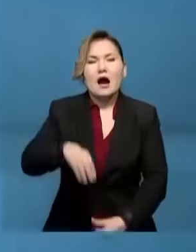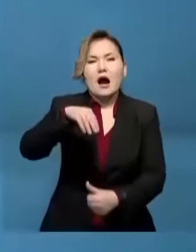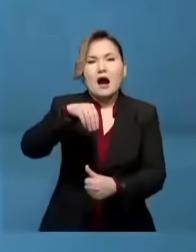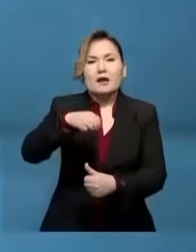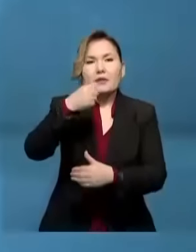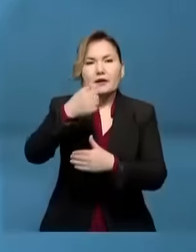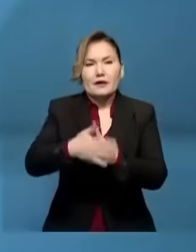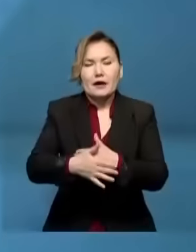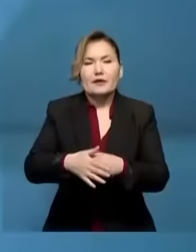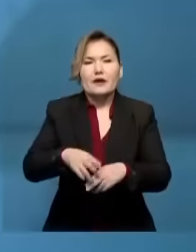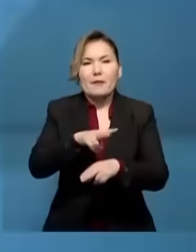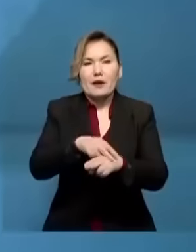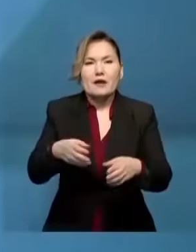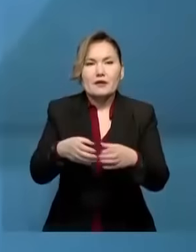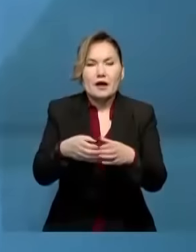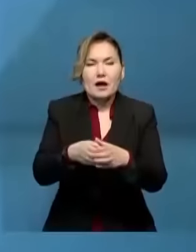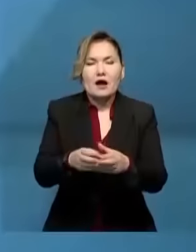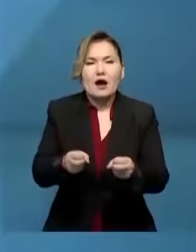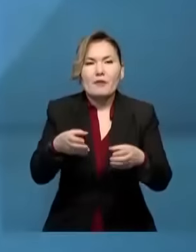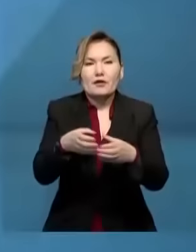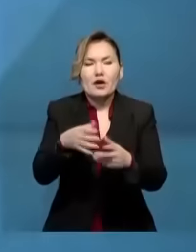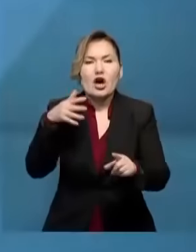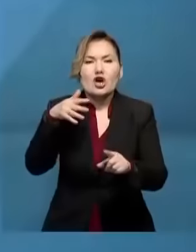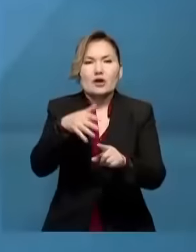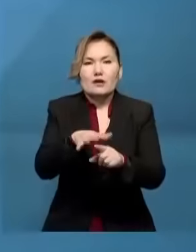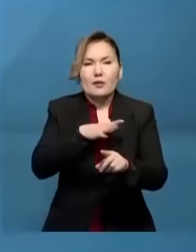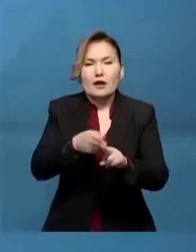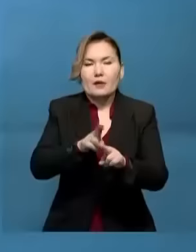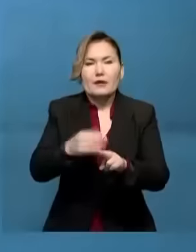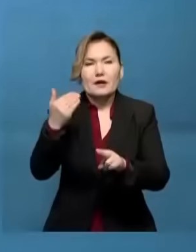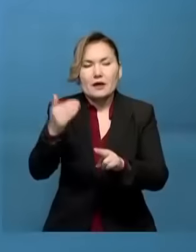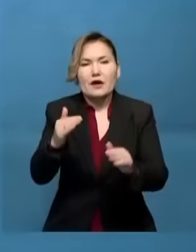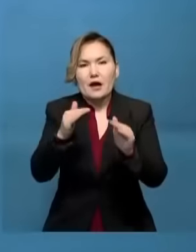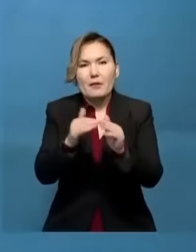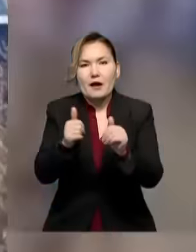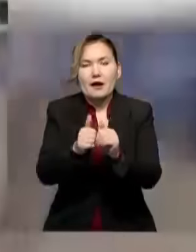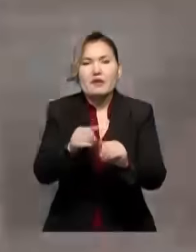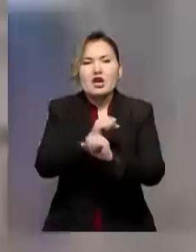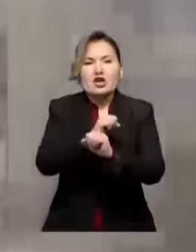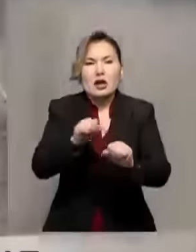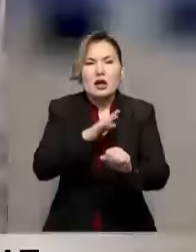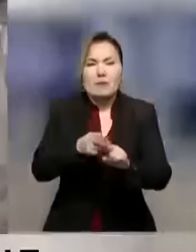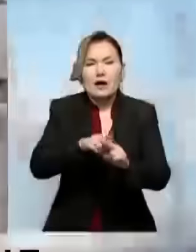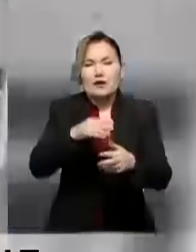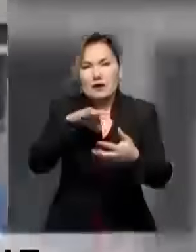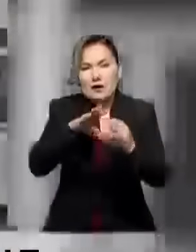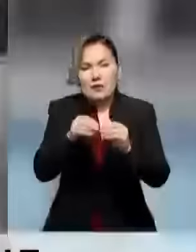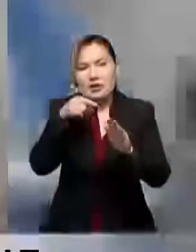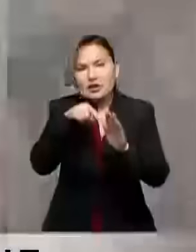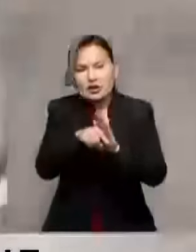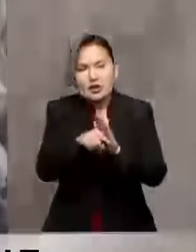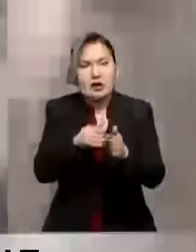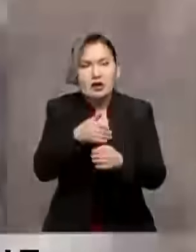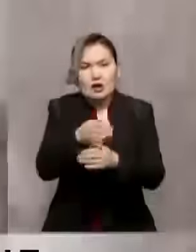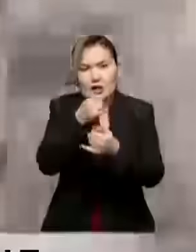Армения астанасы Еревандағы полиция бөлімшесіне қарулы топ шабуыл жасады. Олар ғимарат жанында граната жарған, бірақ ішке кіре алмаған.